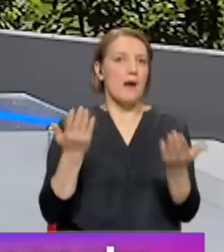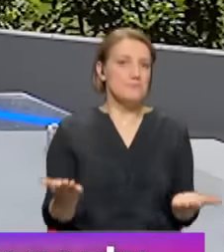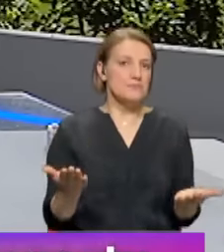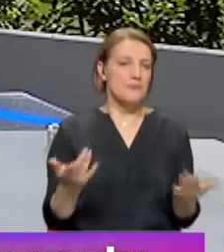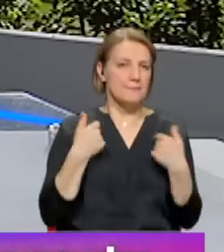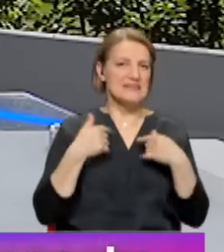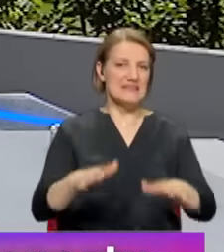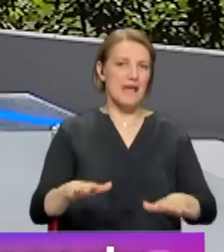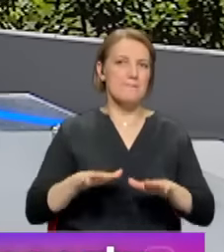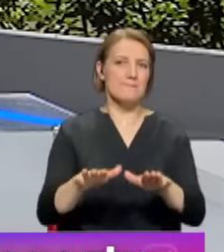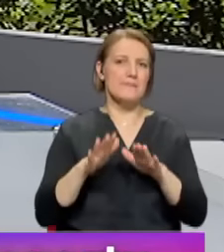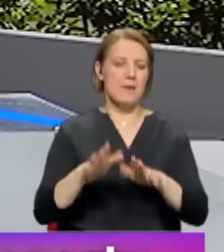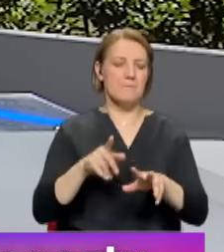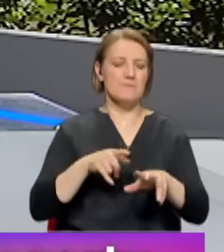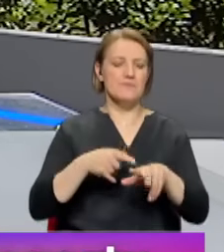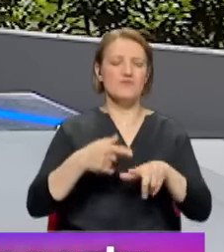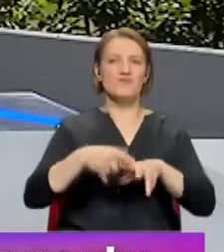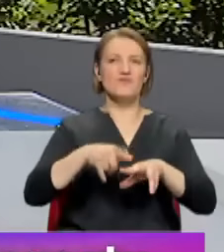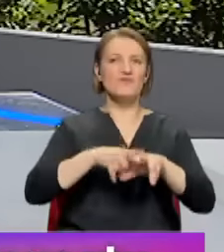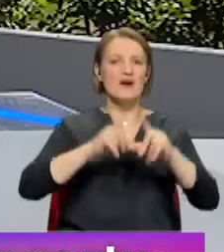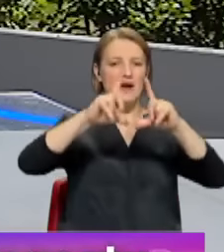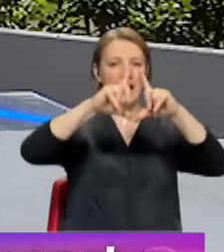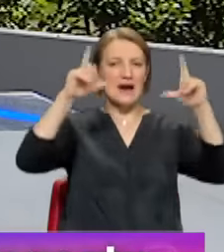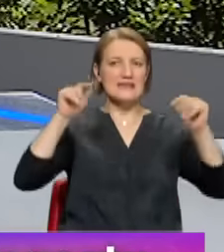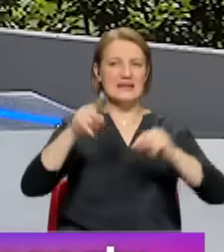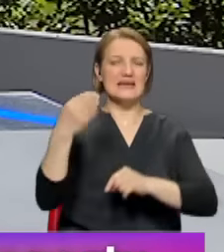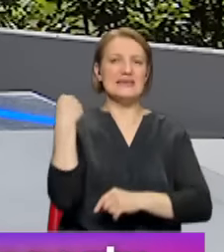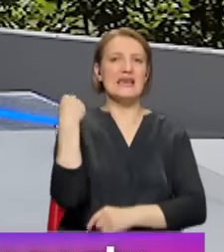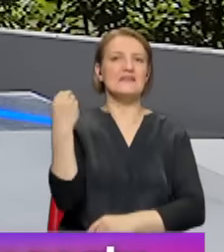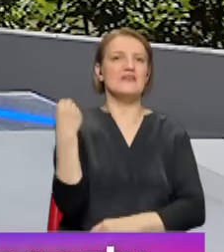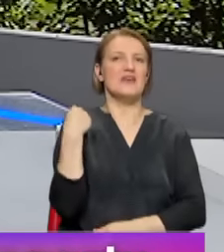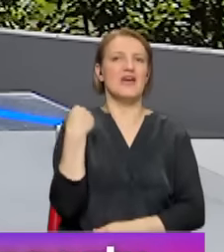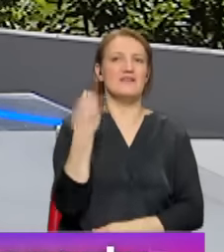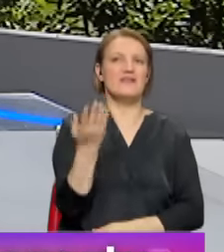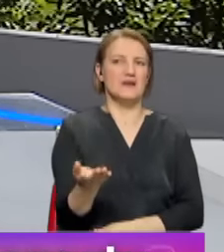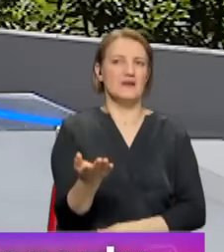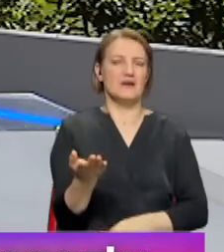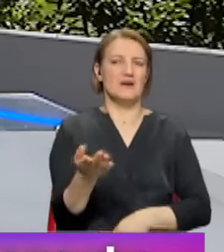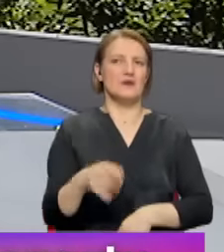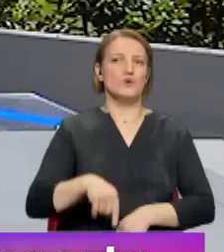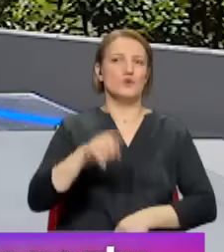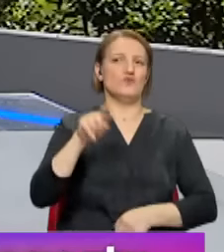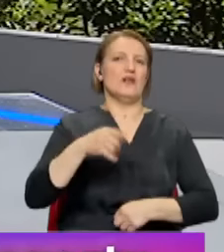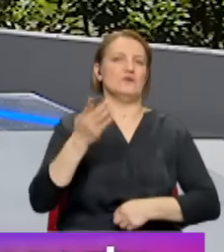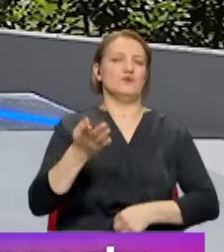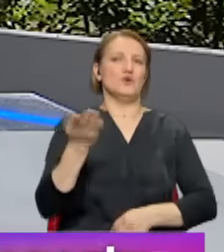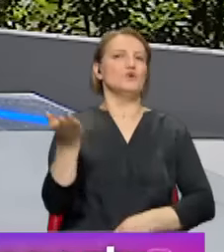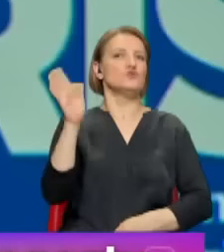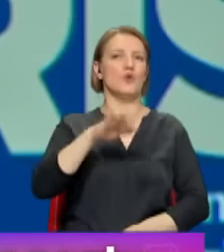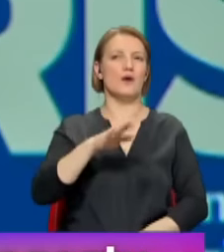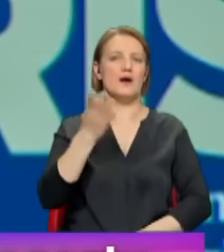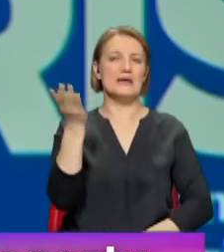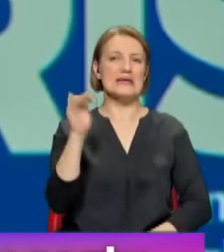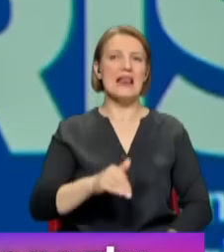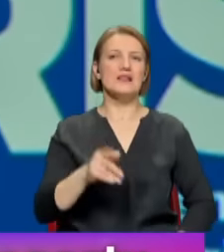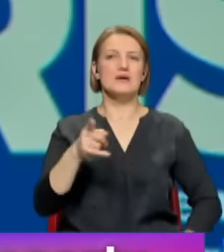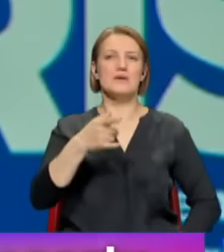Biz deprem fay haritamızı yeni yeni daha güncelliyoruz. Sonra